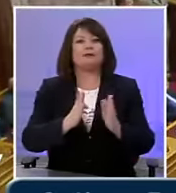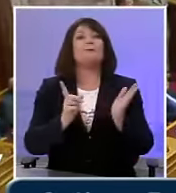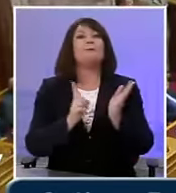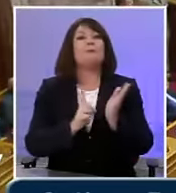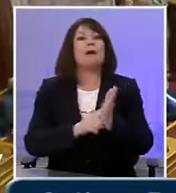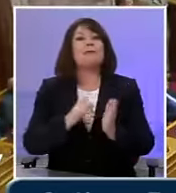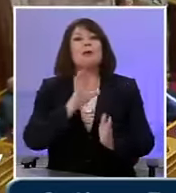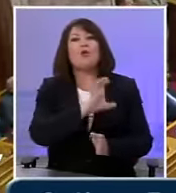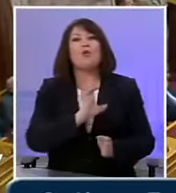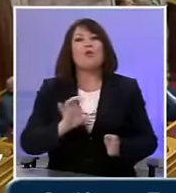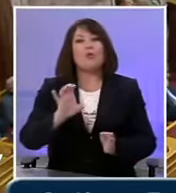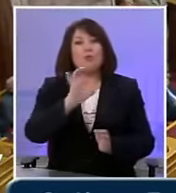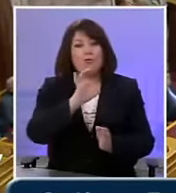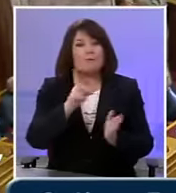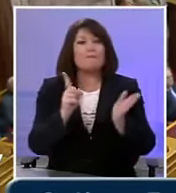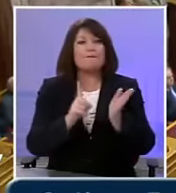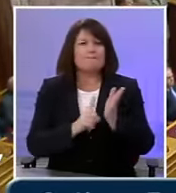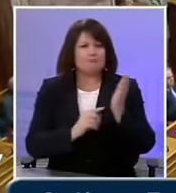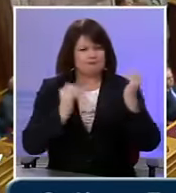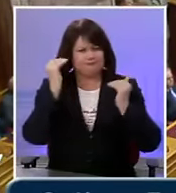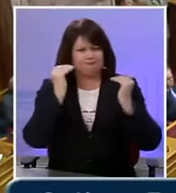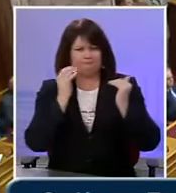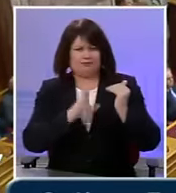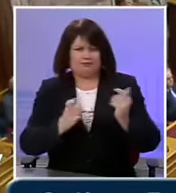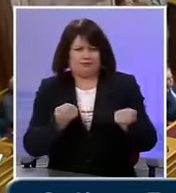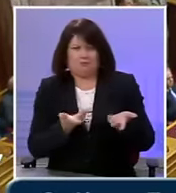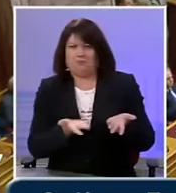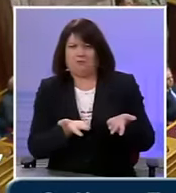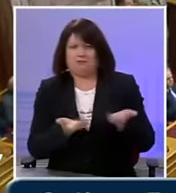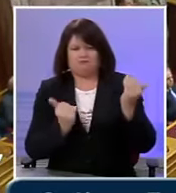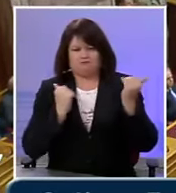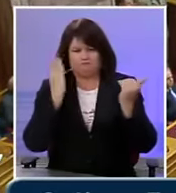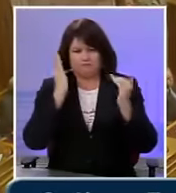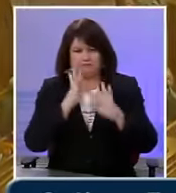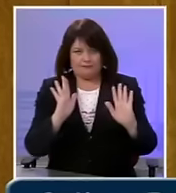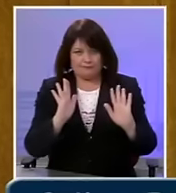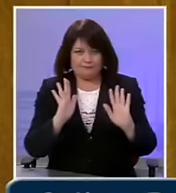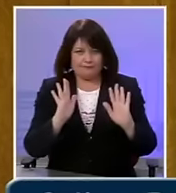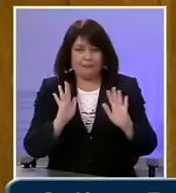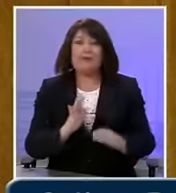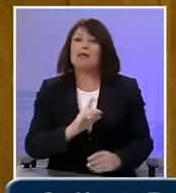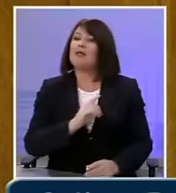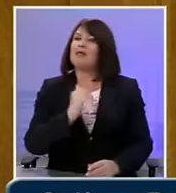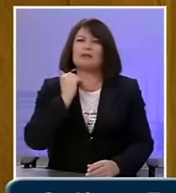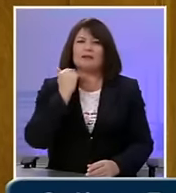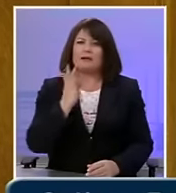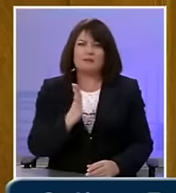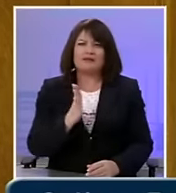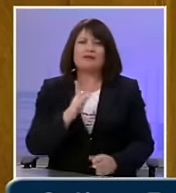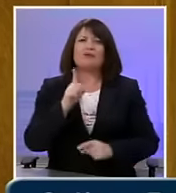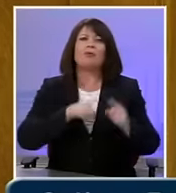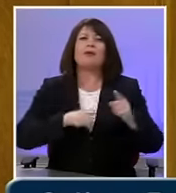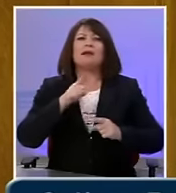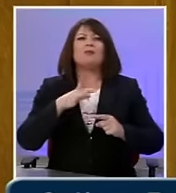όλες οι χώρες θα αρχίσουν να την αμφισβητούν. Δεν είμαι υπέρ αυτών που θέλουν να αποσυρθούν,